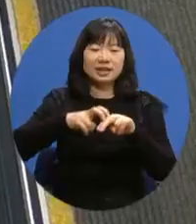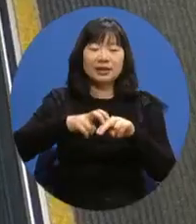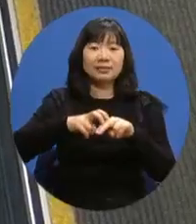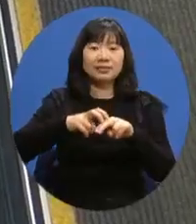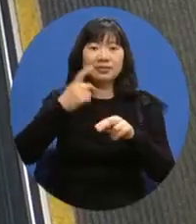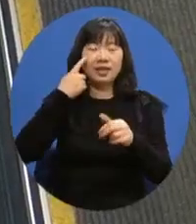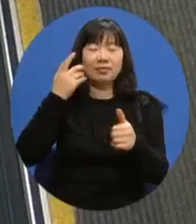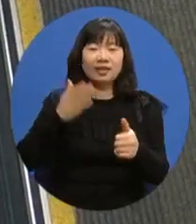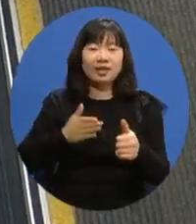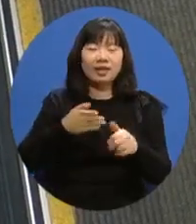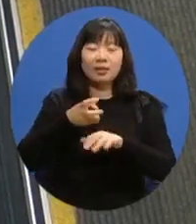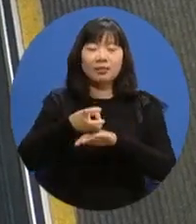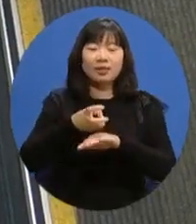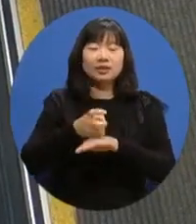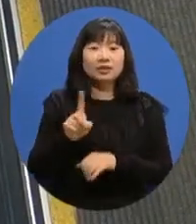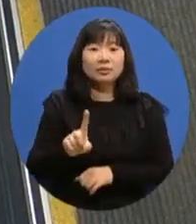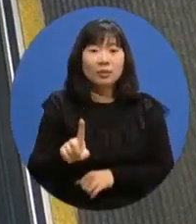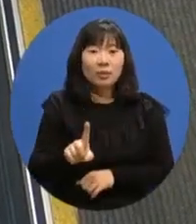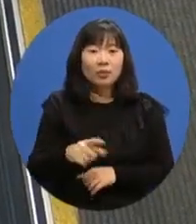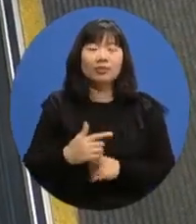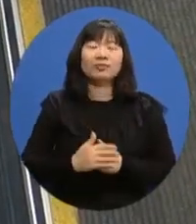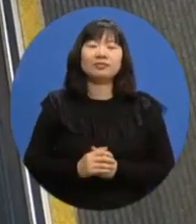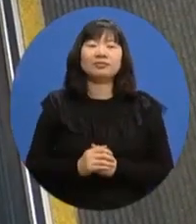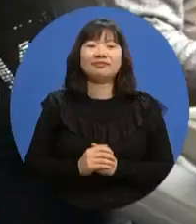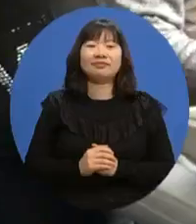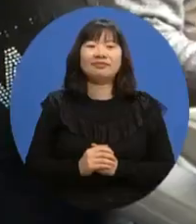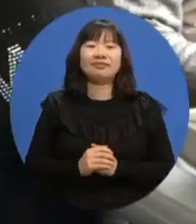탑승. 아닌가 버스야 위에도.